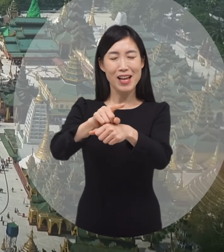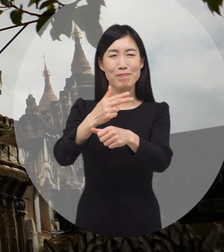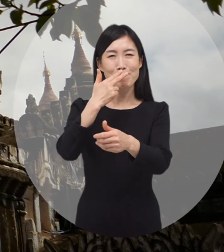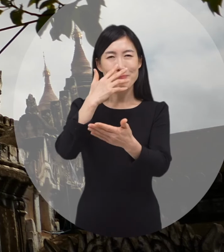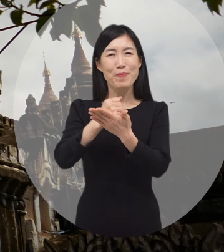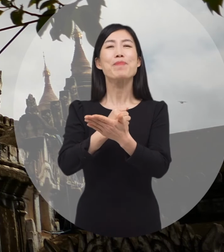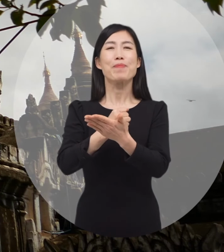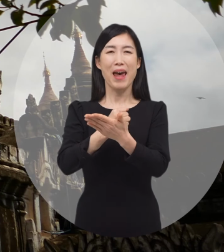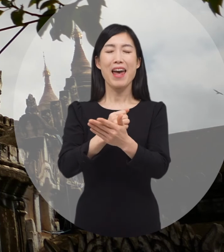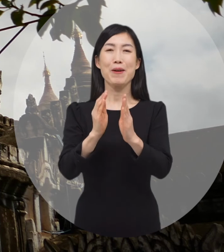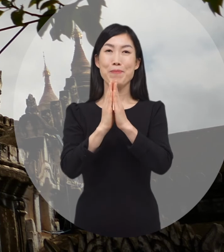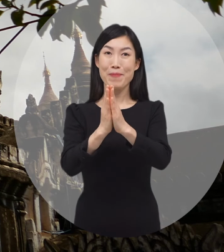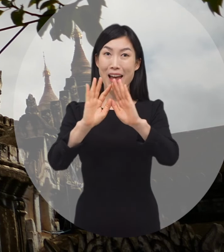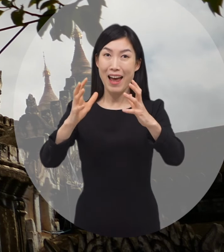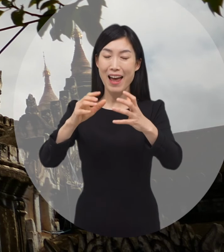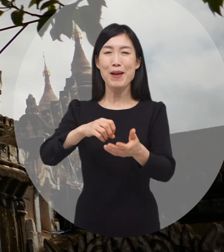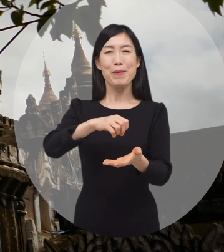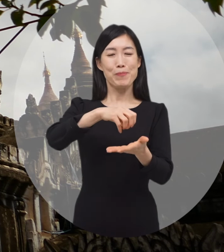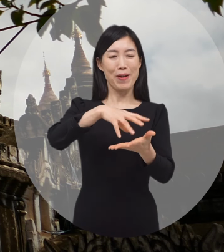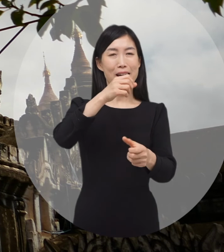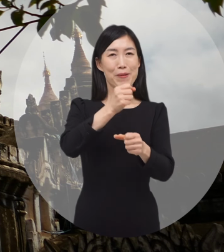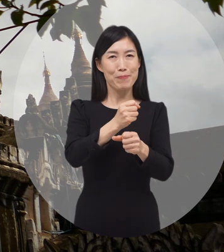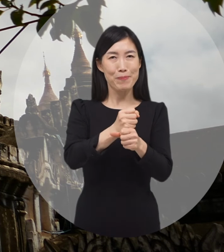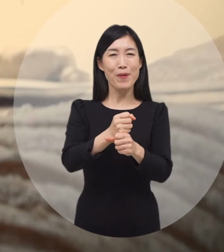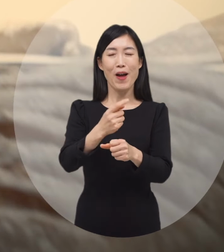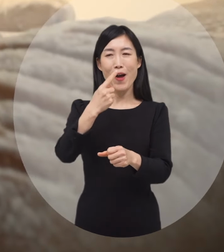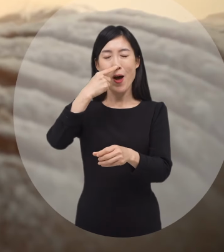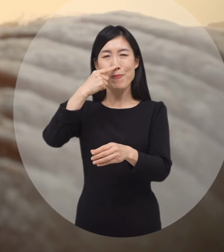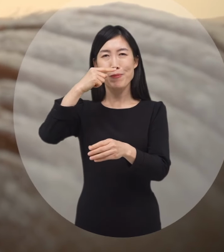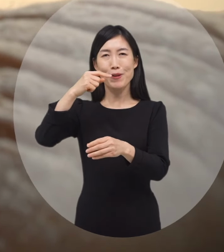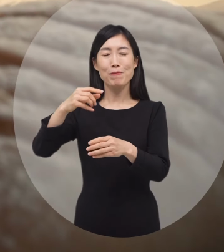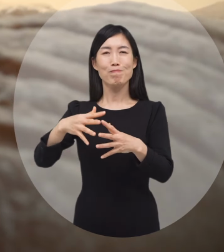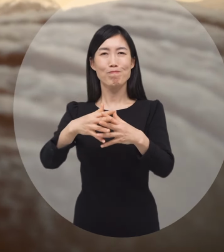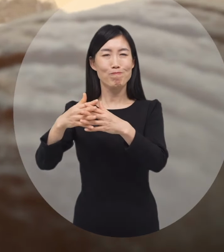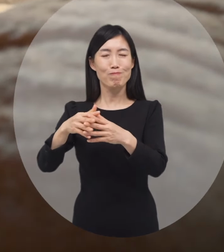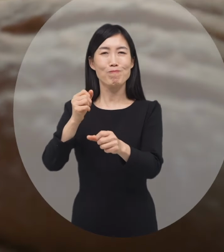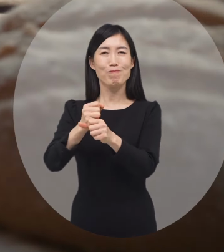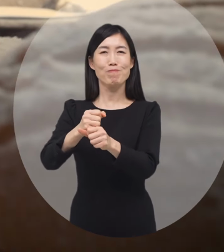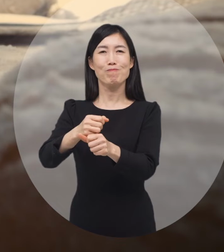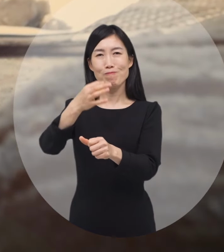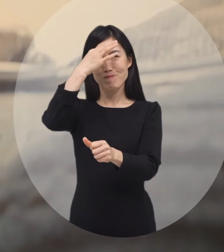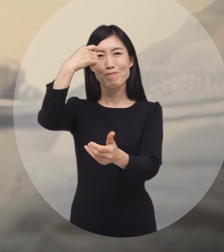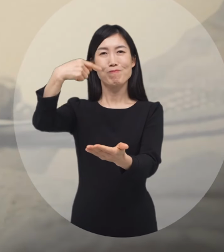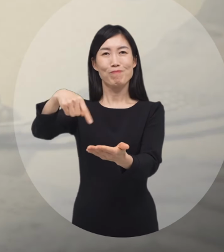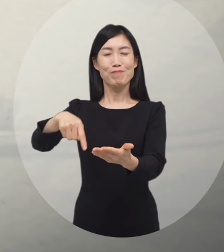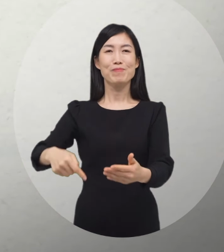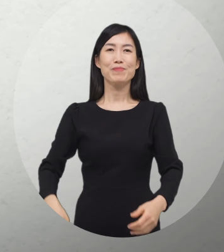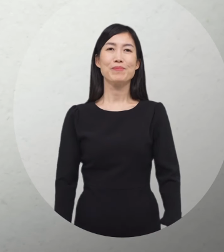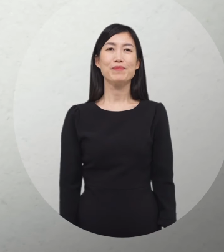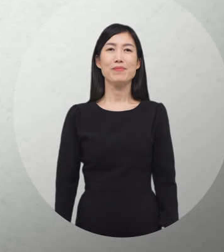고려해 미얀마의 자립 지원 프로젝트는 제과제빵 중심으로 진행되었습니다.